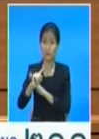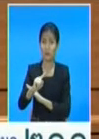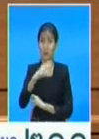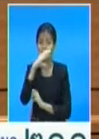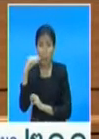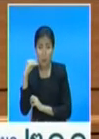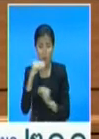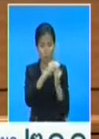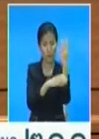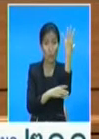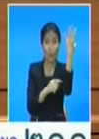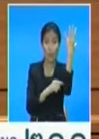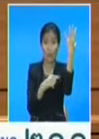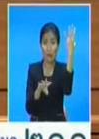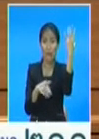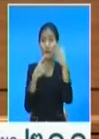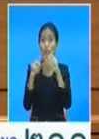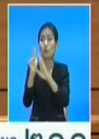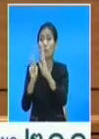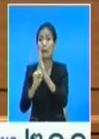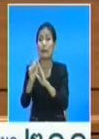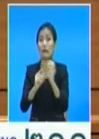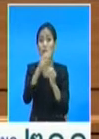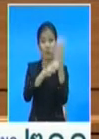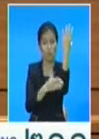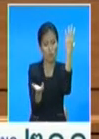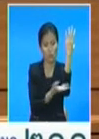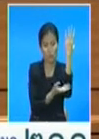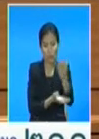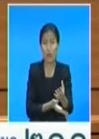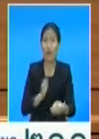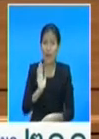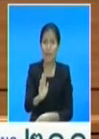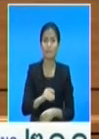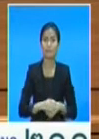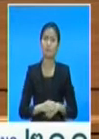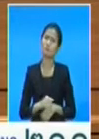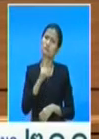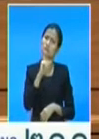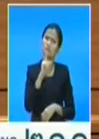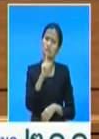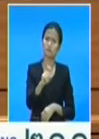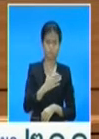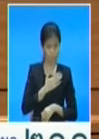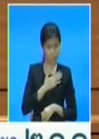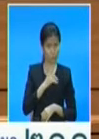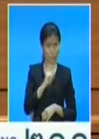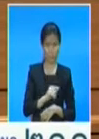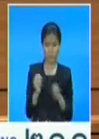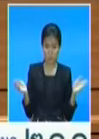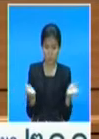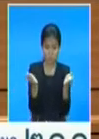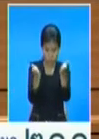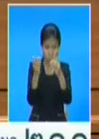ปลูกแล้วเนี่ยเขาก็บอกตัดไม่ได้นะก็อยากกราบเรียนท่านประธานด้วยความเคารพว่าผมสนับสนุนหน้าที่พูดทั้งหมดย